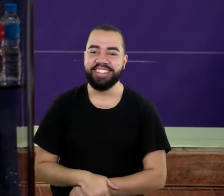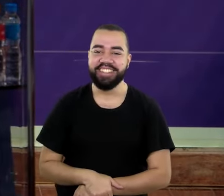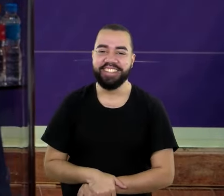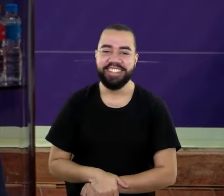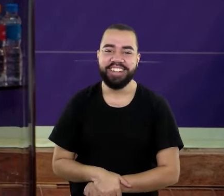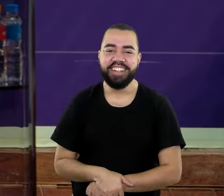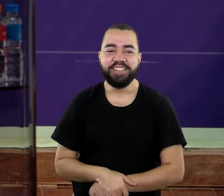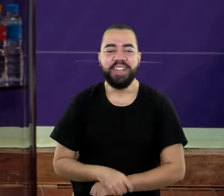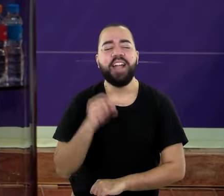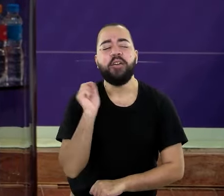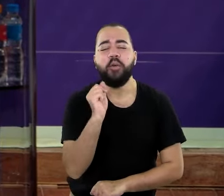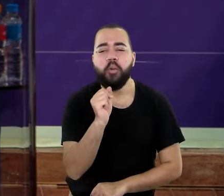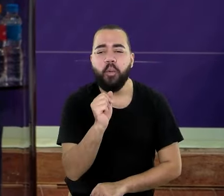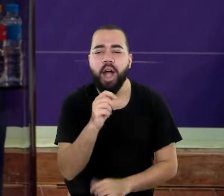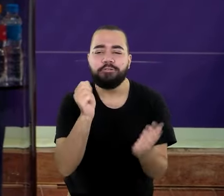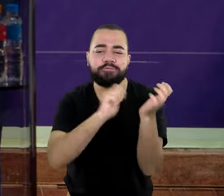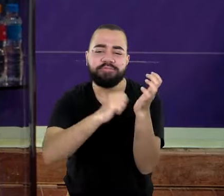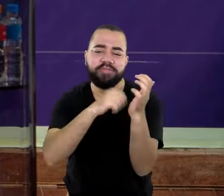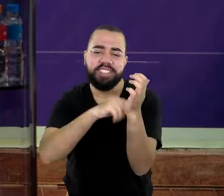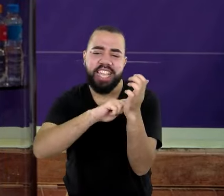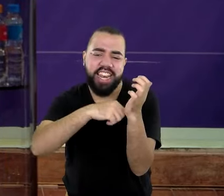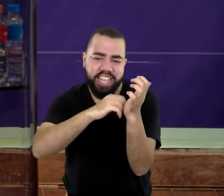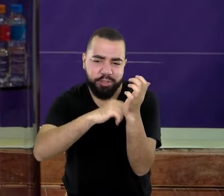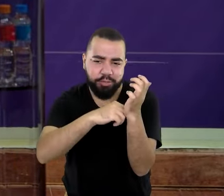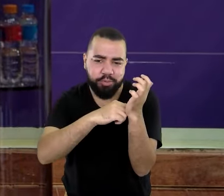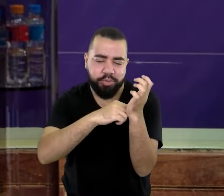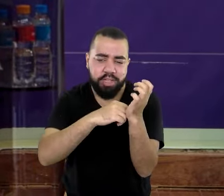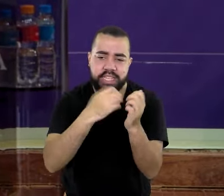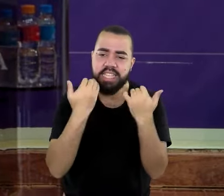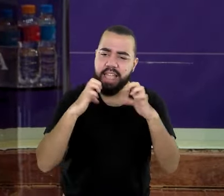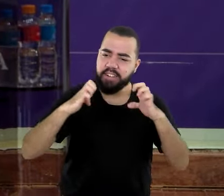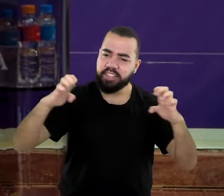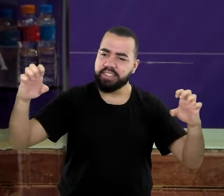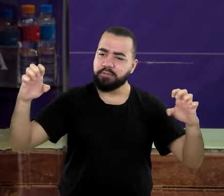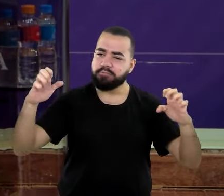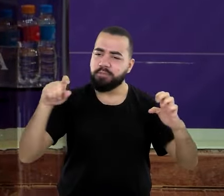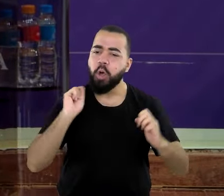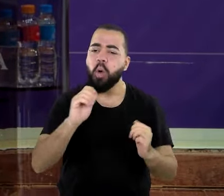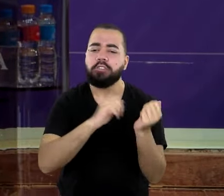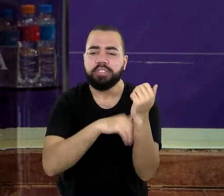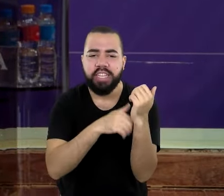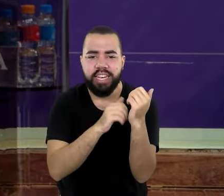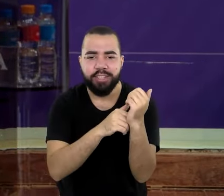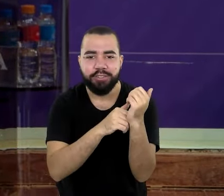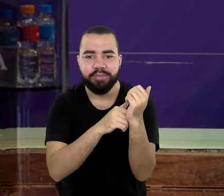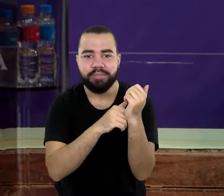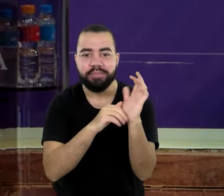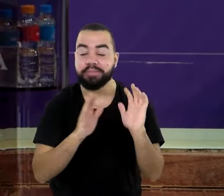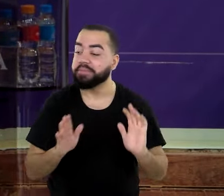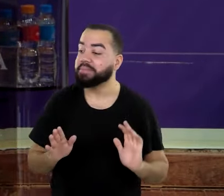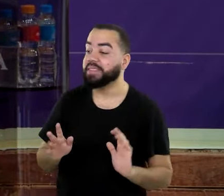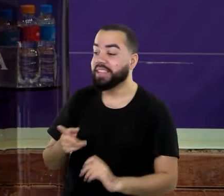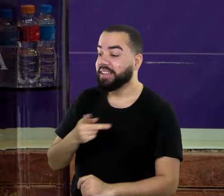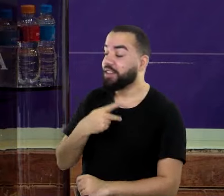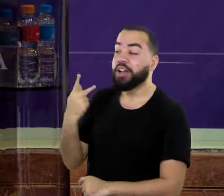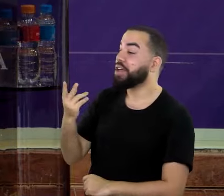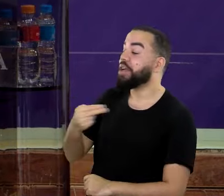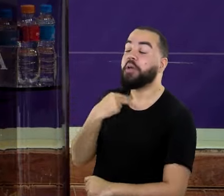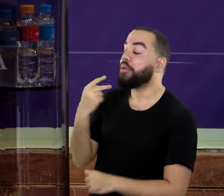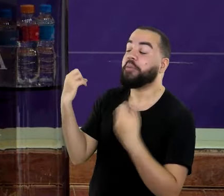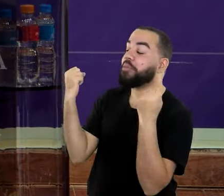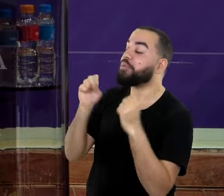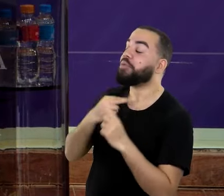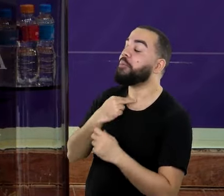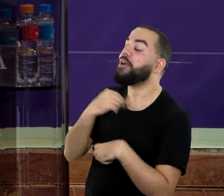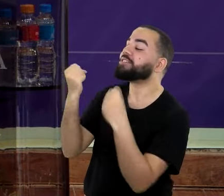Qual o segredo do evangelismo? 그건 자기 노하우이기 때문에 가르쳐 드릴 수 없다는 거예요. Ela falou assim: "Esse é meu know-how, eu não posso ensinar."